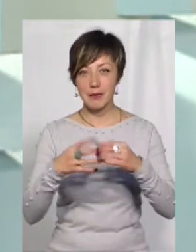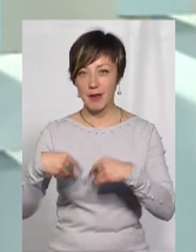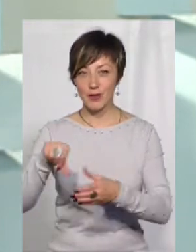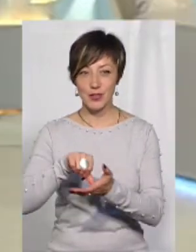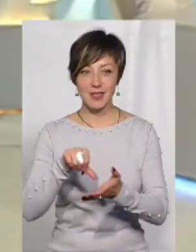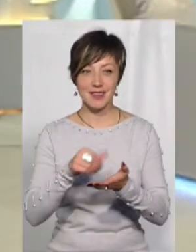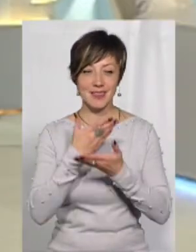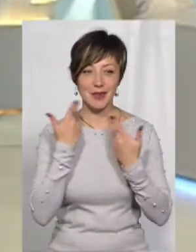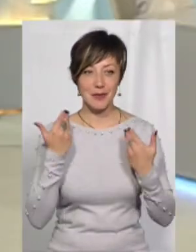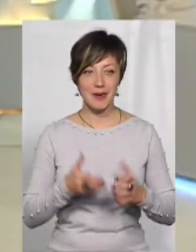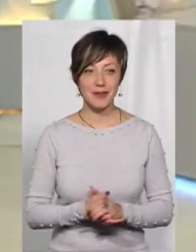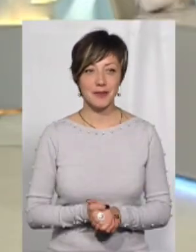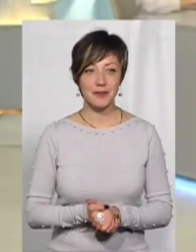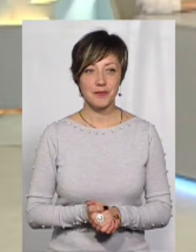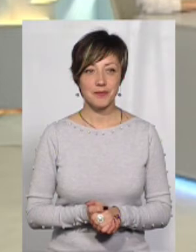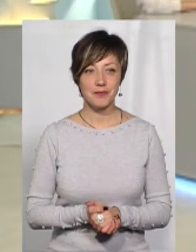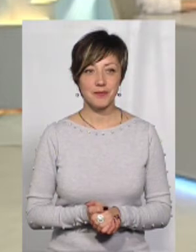немає учасників,